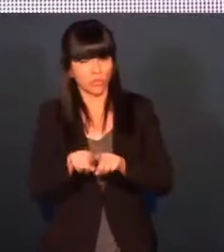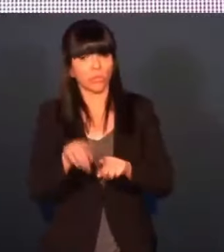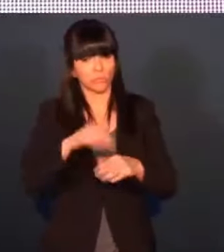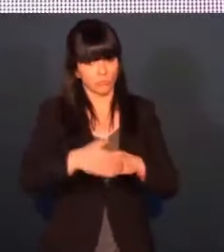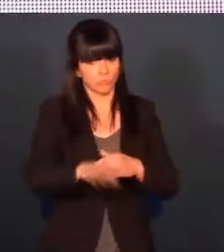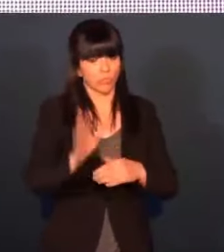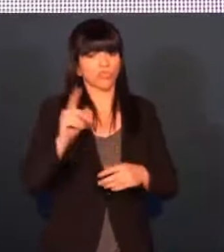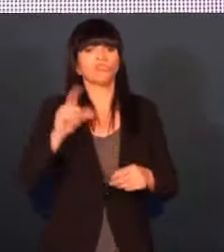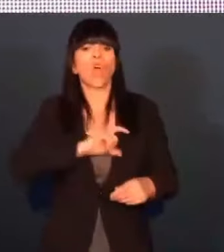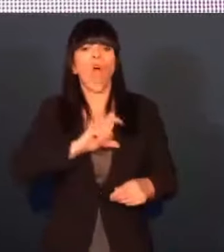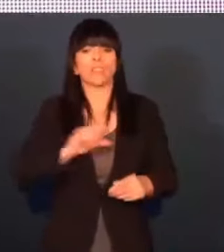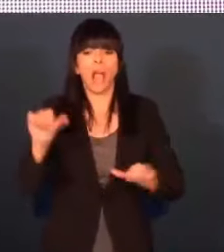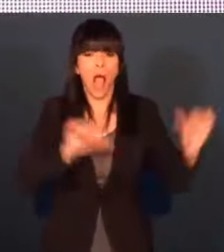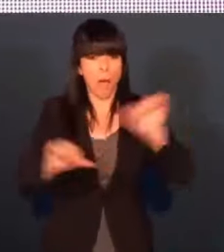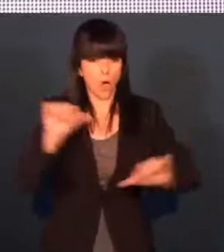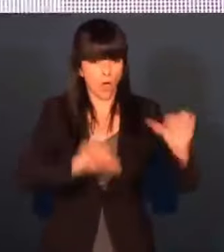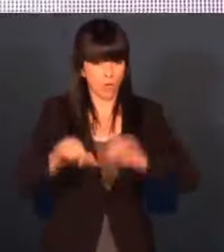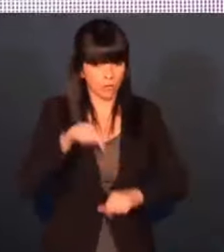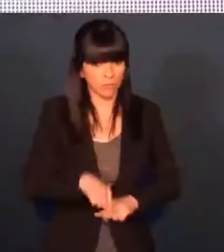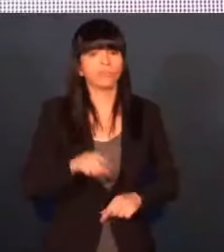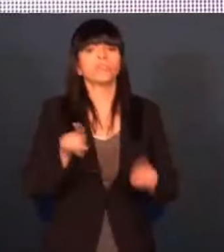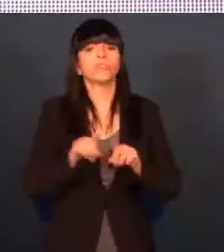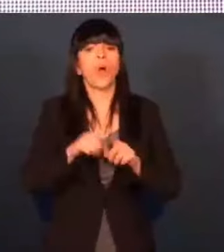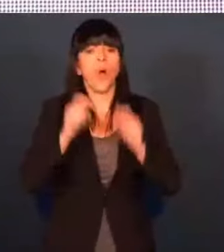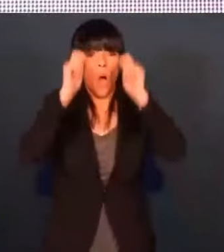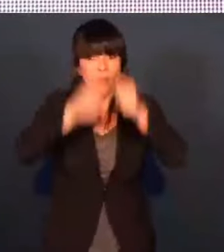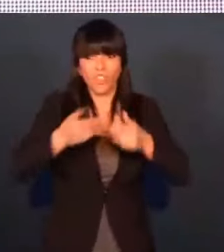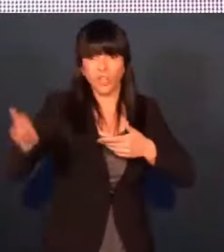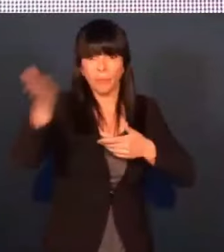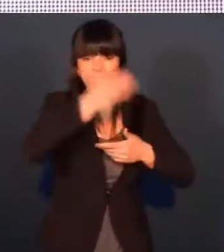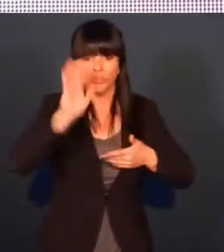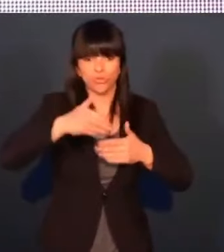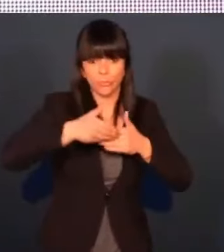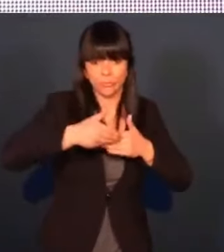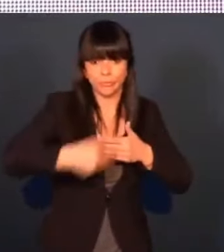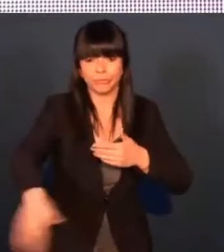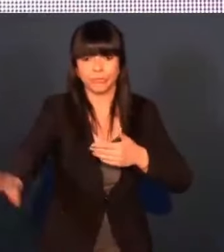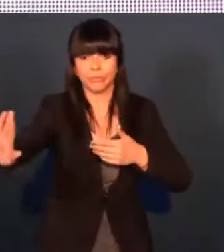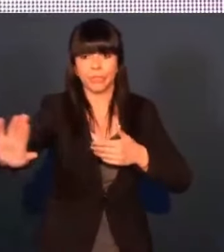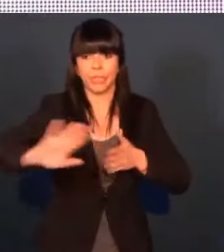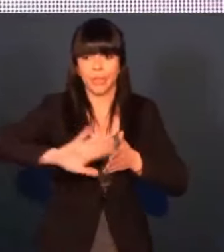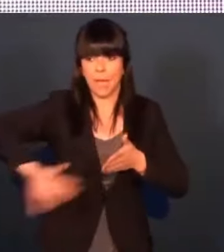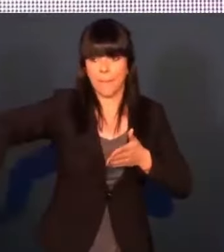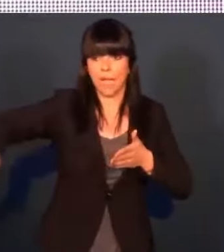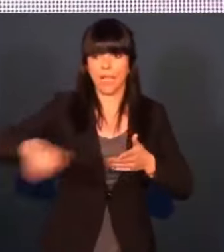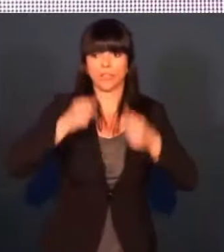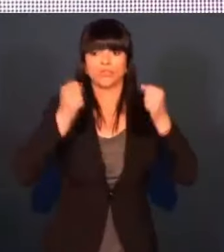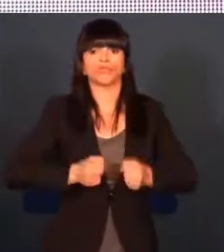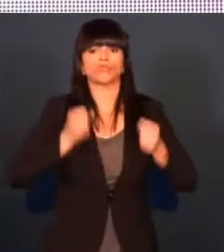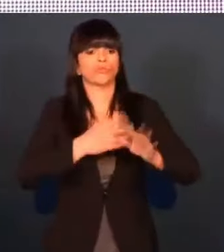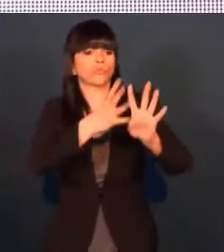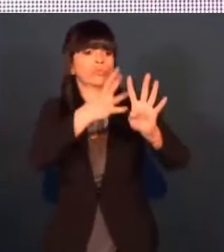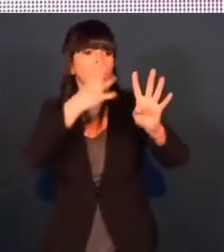лаборатория, като тази държавна лаборатория ще премахне всякакво чакане от гледна точка на анализите